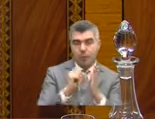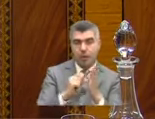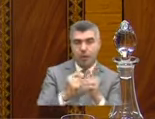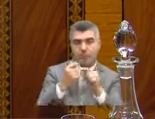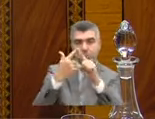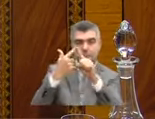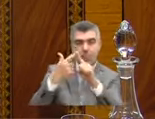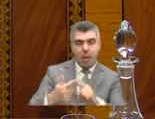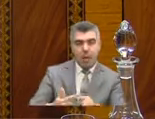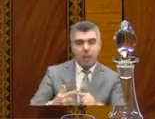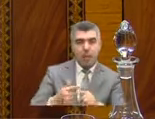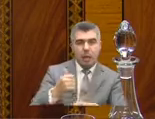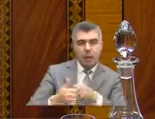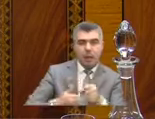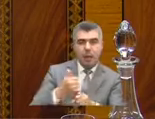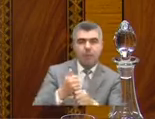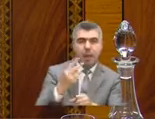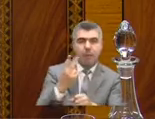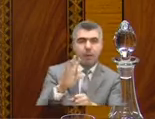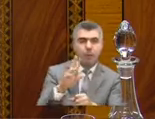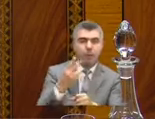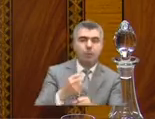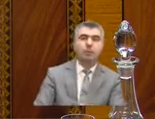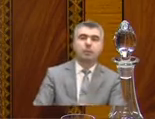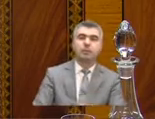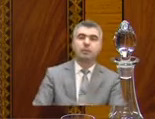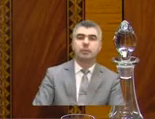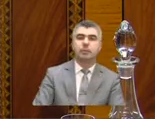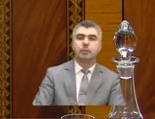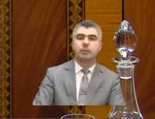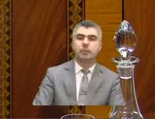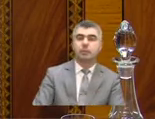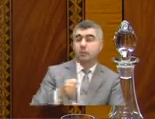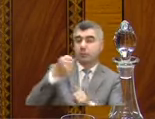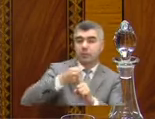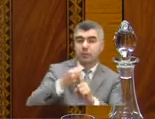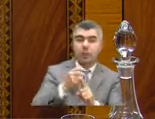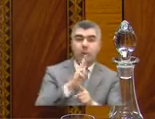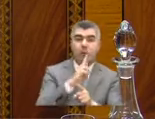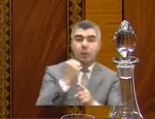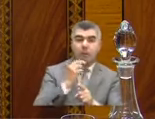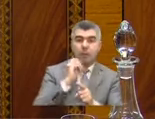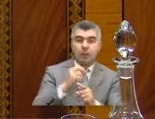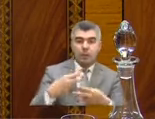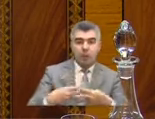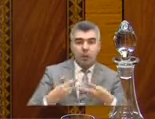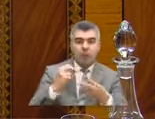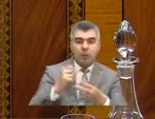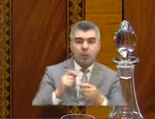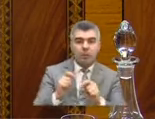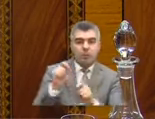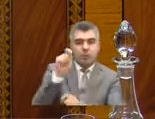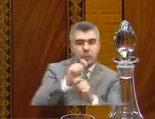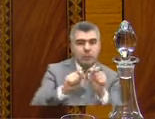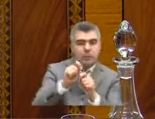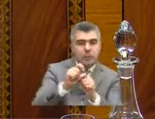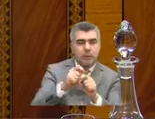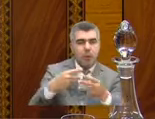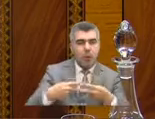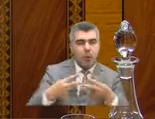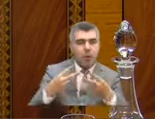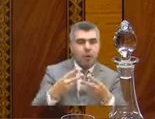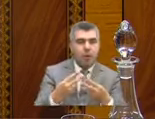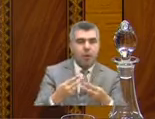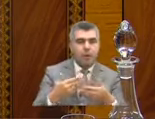مشروع قانون المالية لسنة 2025. وهكذا ستعمل الحكومة على مواصلة تنزيل الأوراش المهيكلة الكبرى